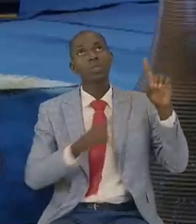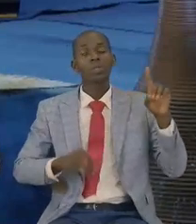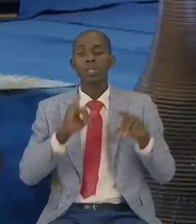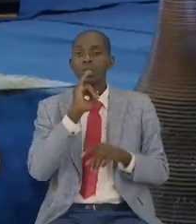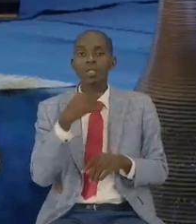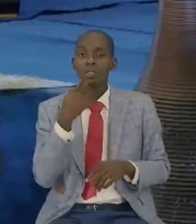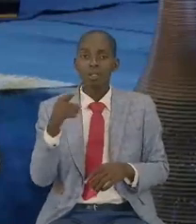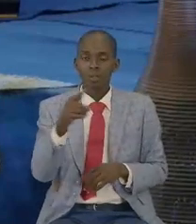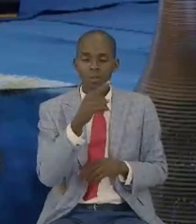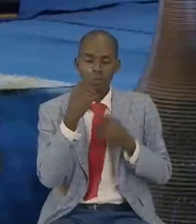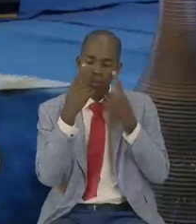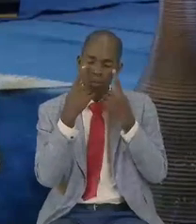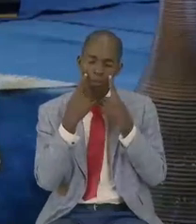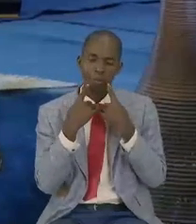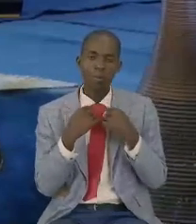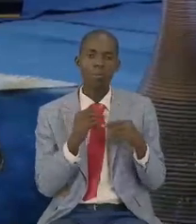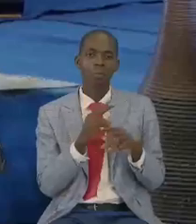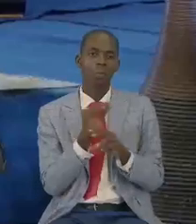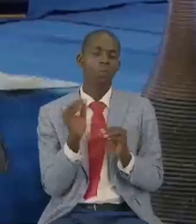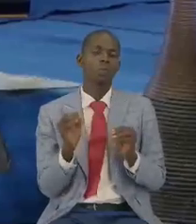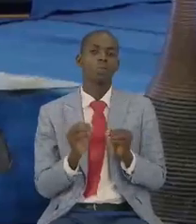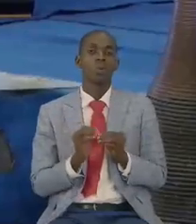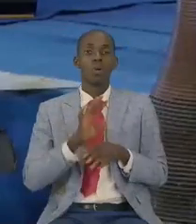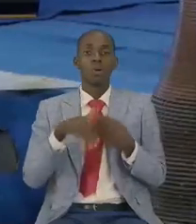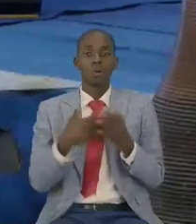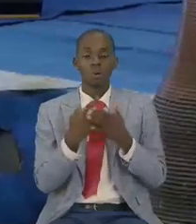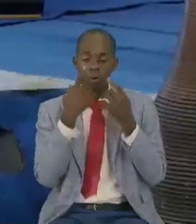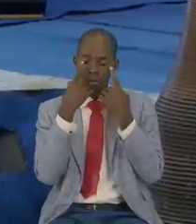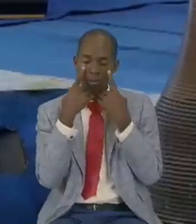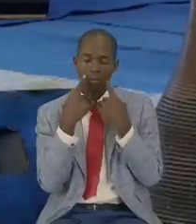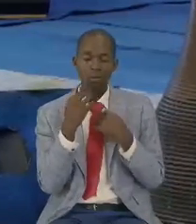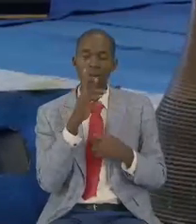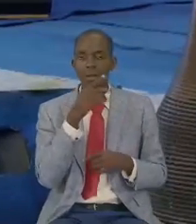ne pleure pas. Toutes tes larmes sont desséchées.